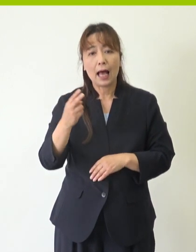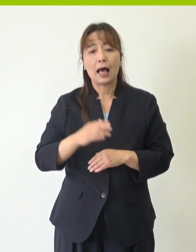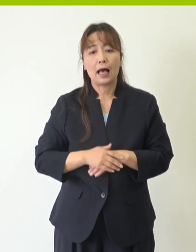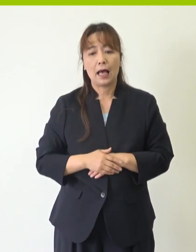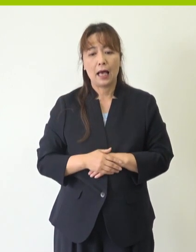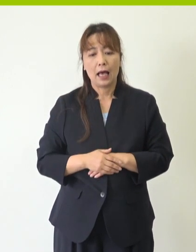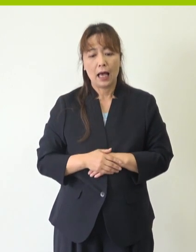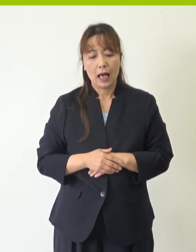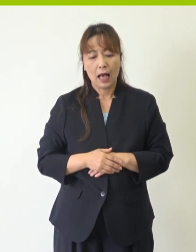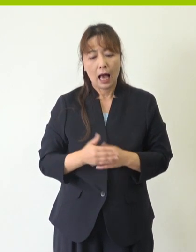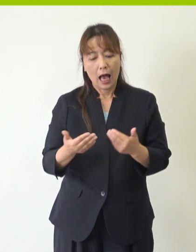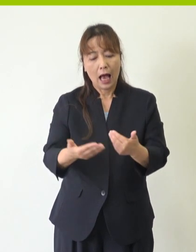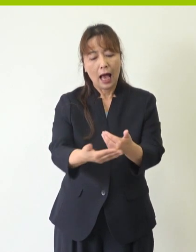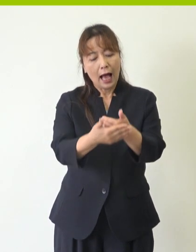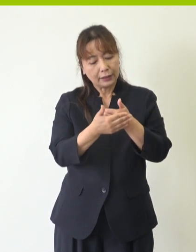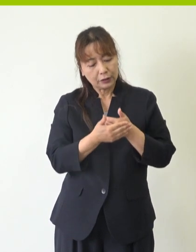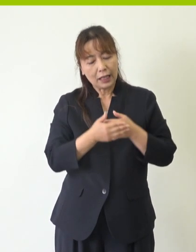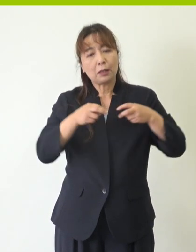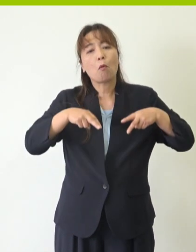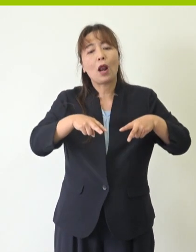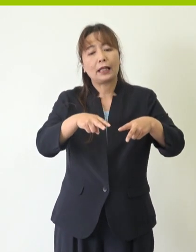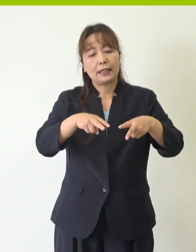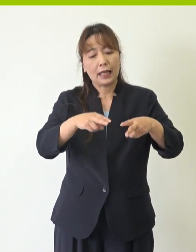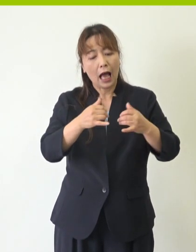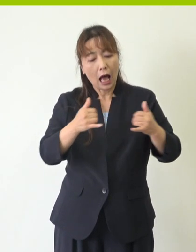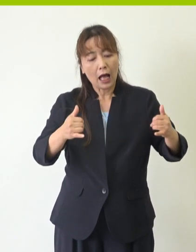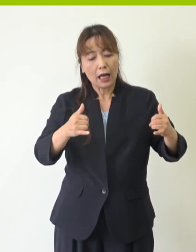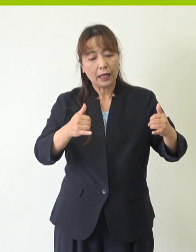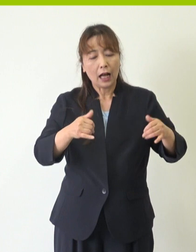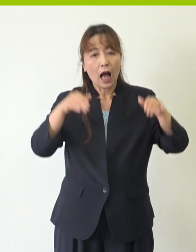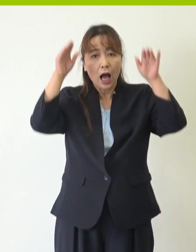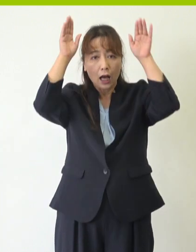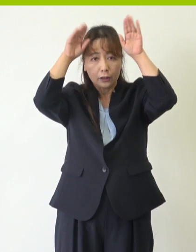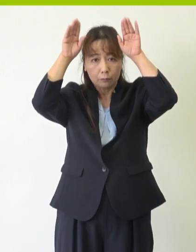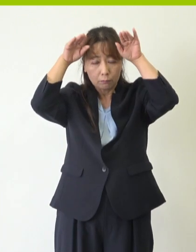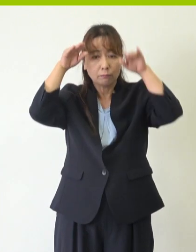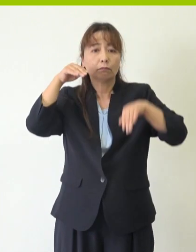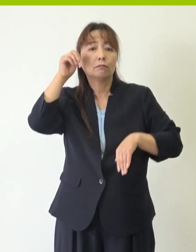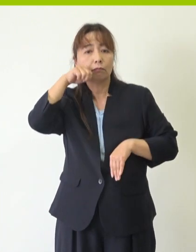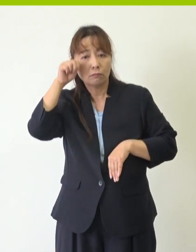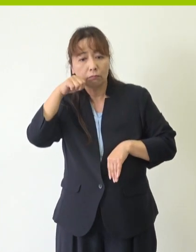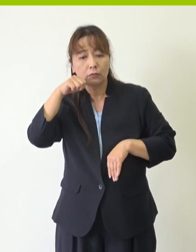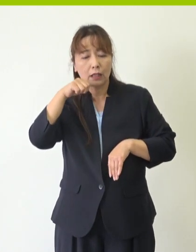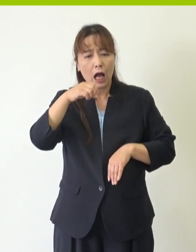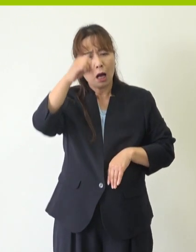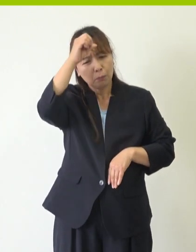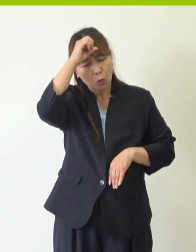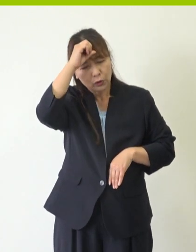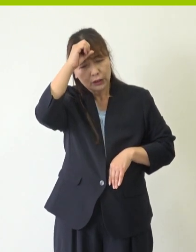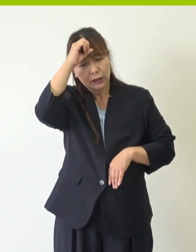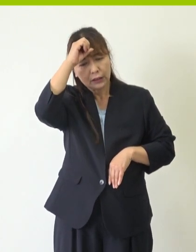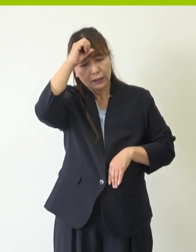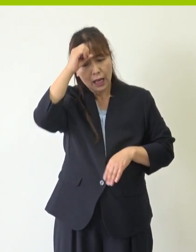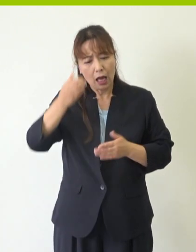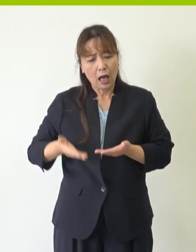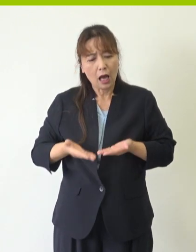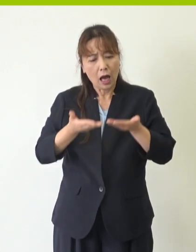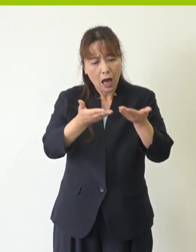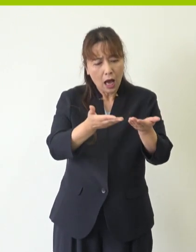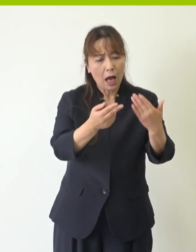ね預かりボランティアの方々が自腹で自費でですねあの病院などに